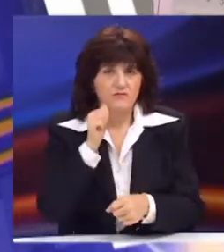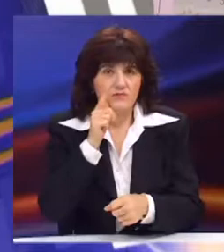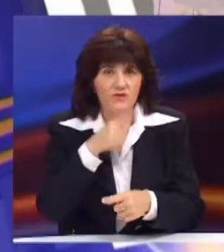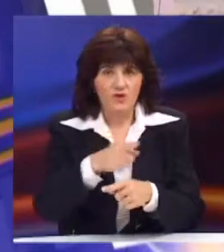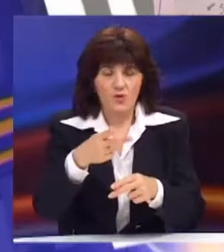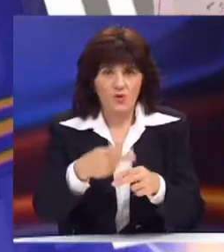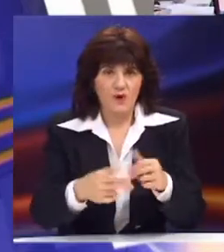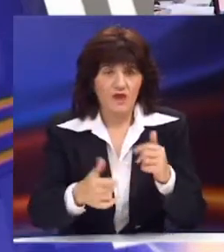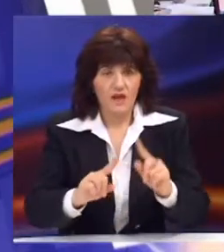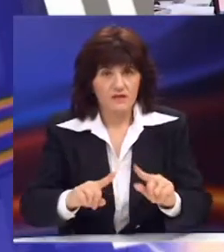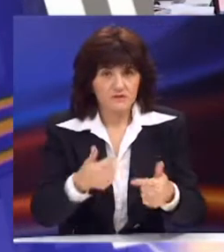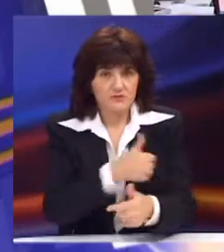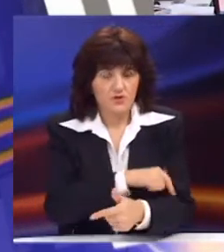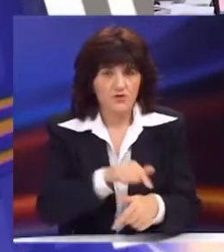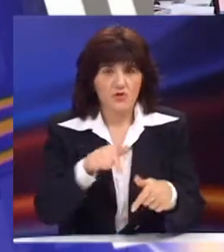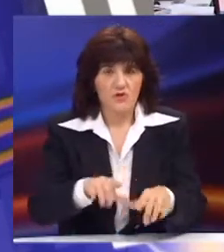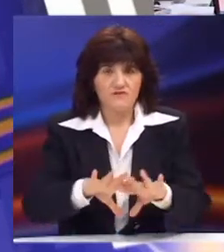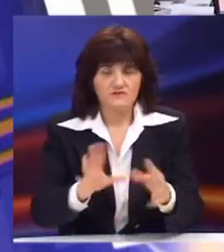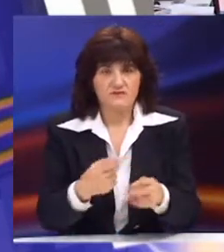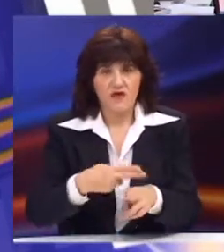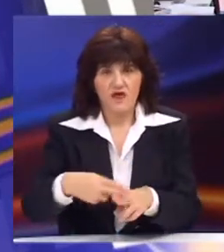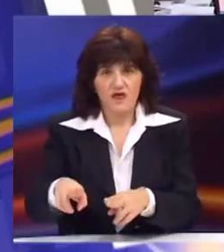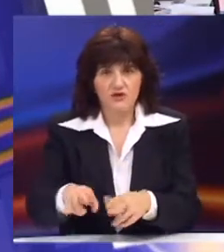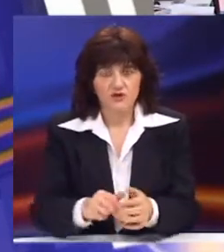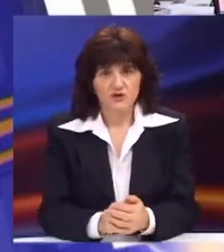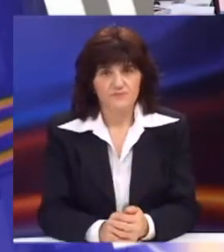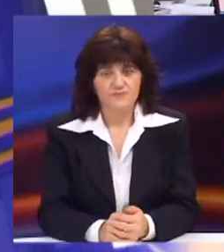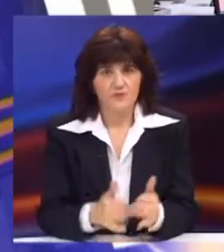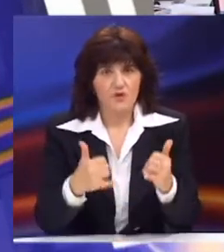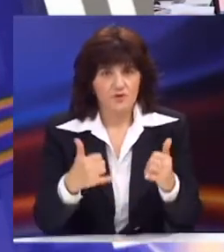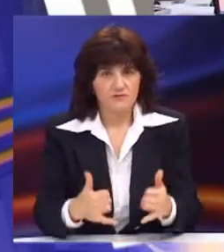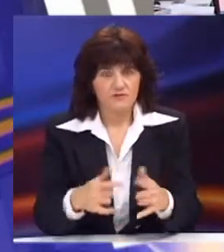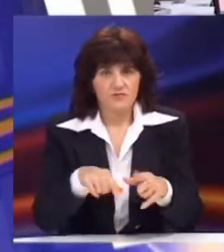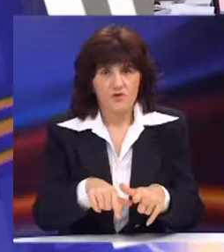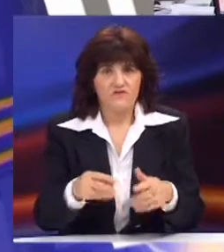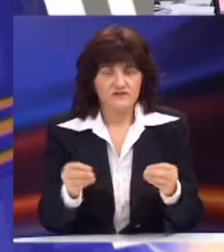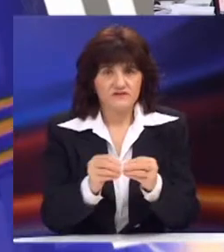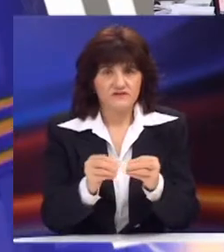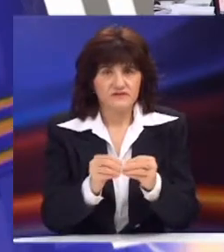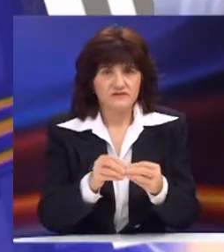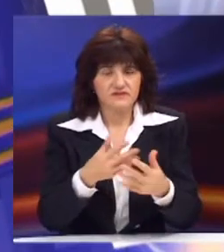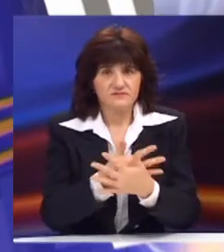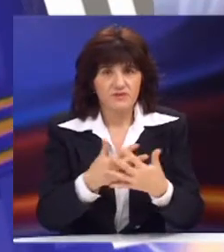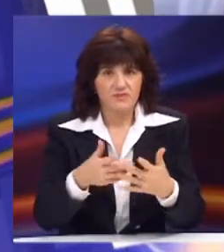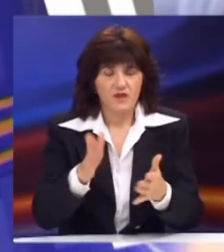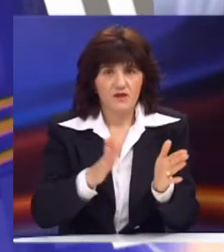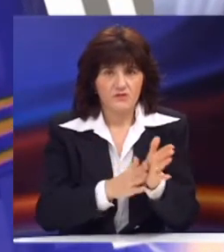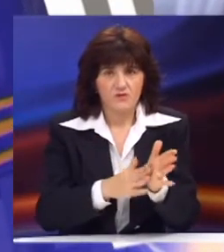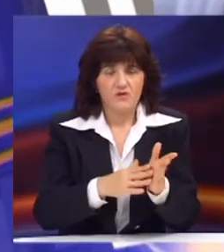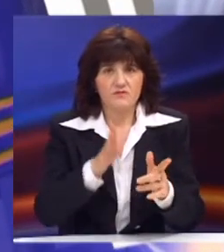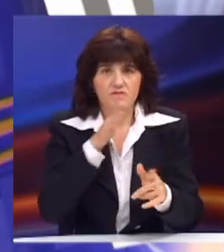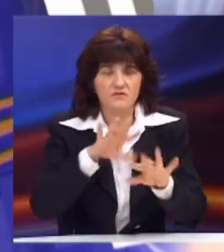tome da se do kraja godine ili početkom naredne godine i ovaj problem reši. Postojanje ovakvog sistema podrazumeva da se posao